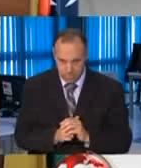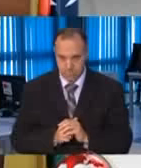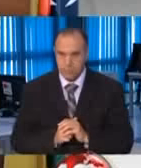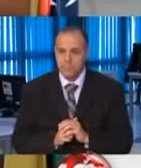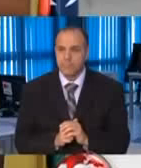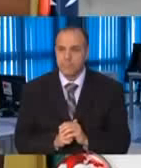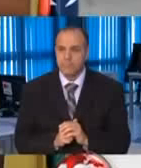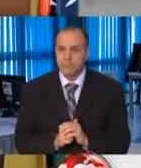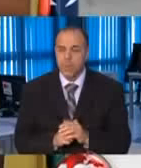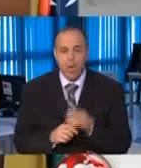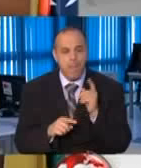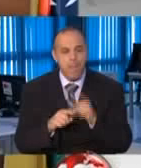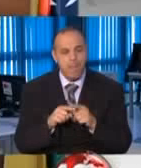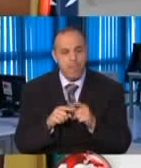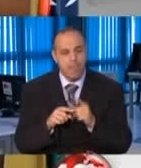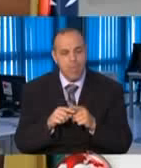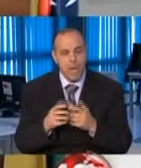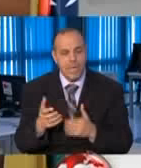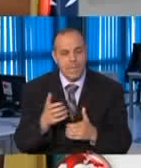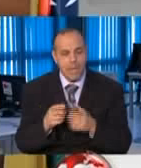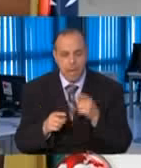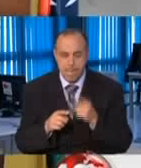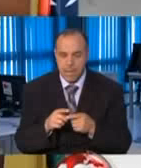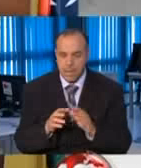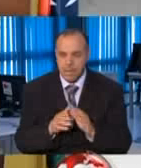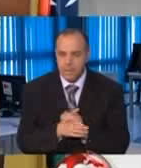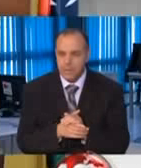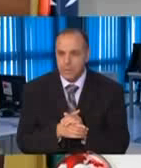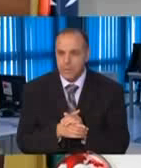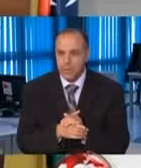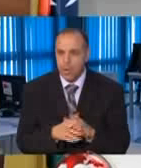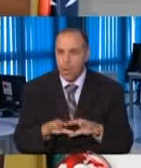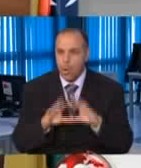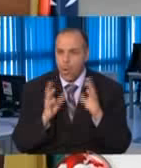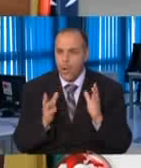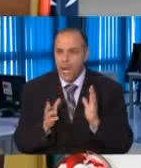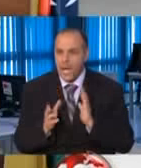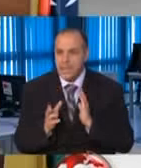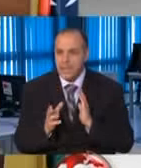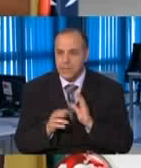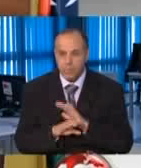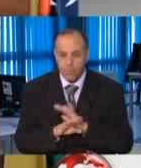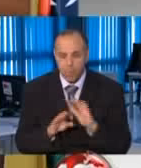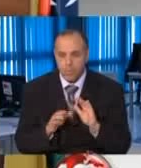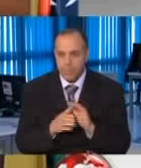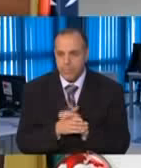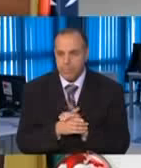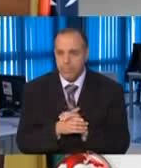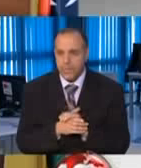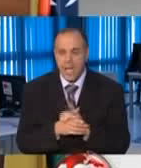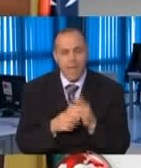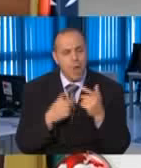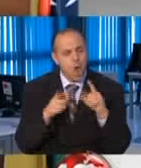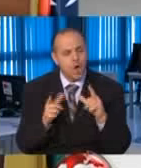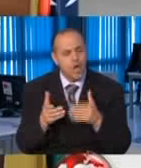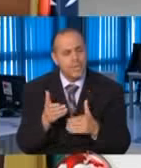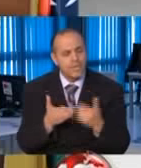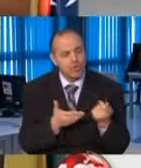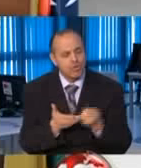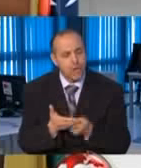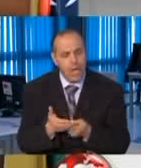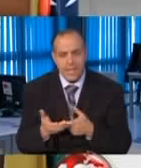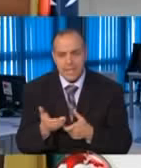الحظر سلاح من على كاهل الجيش الليبي. فقط، ولهذا ستأتي